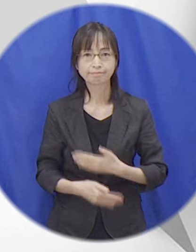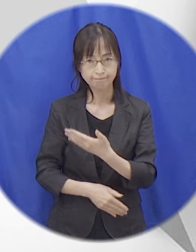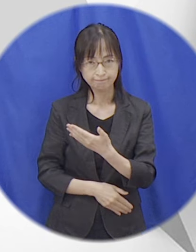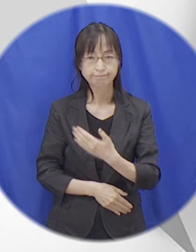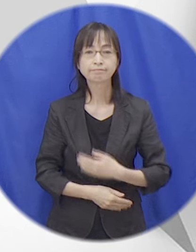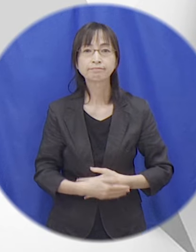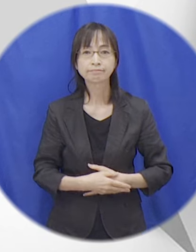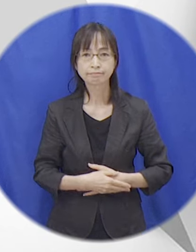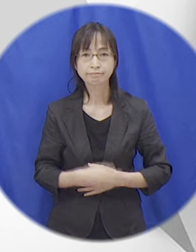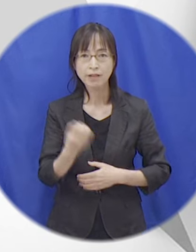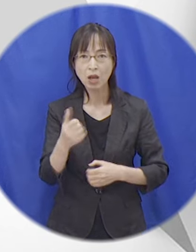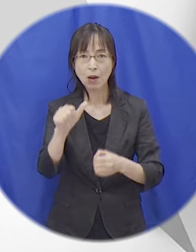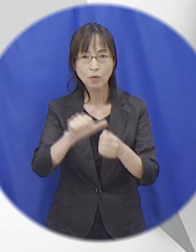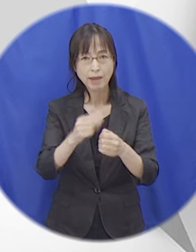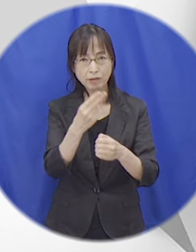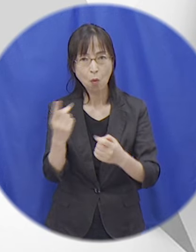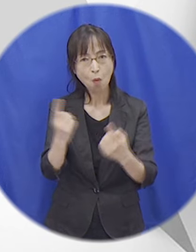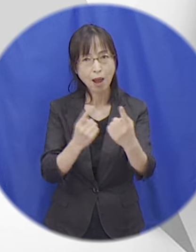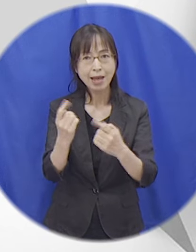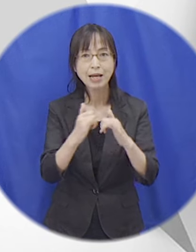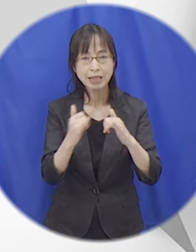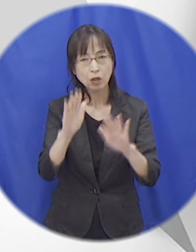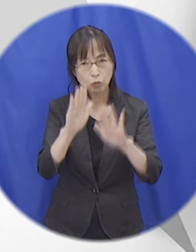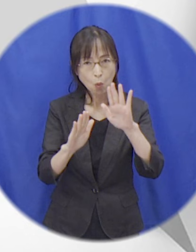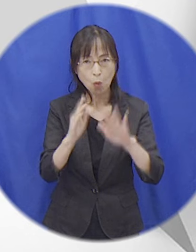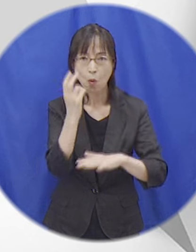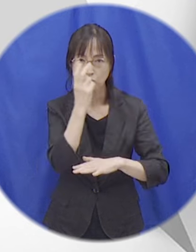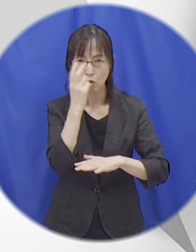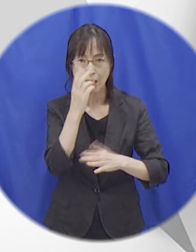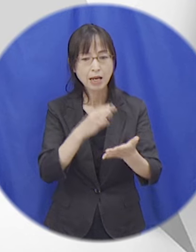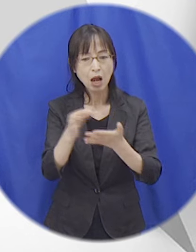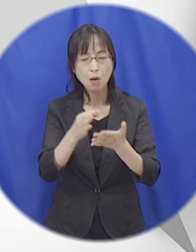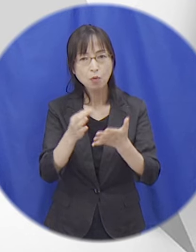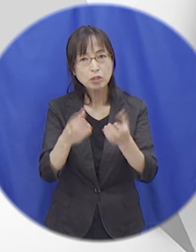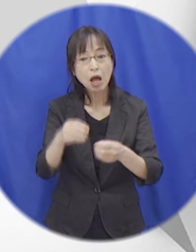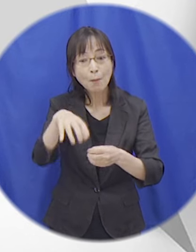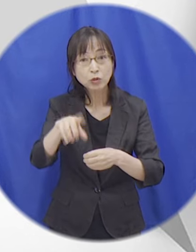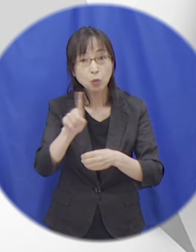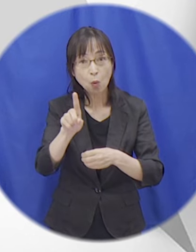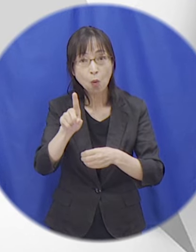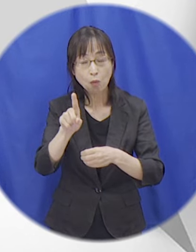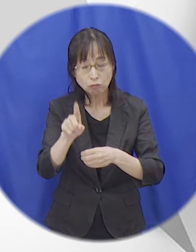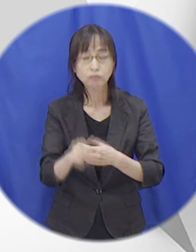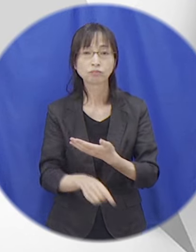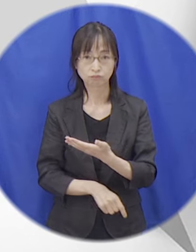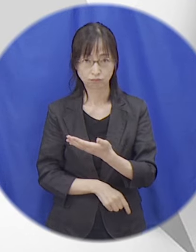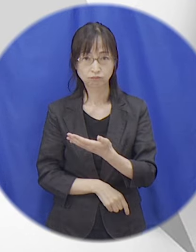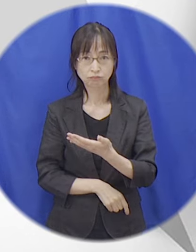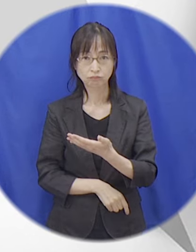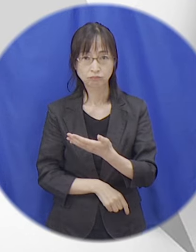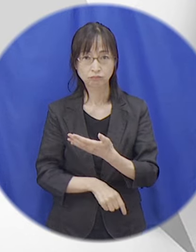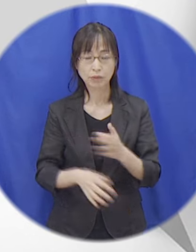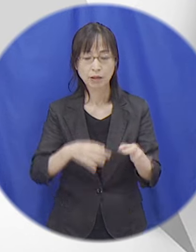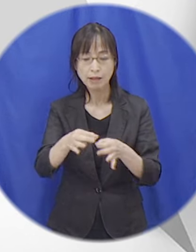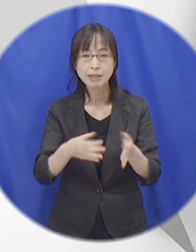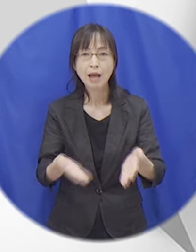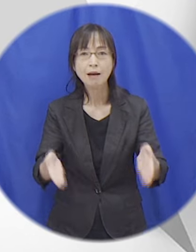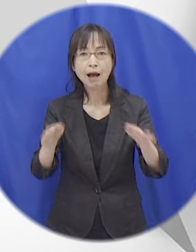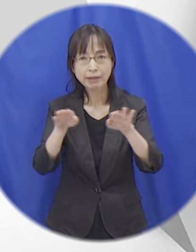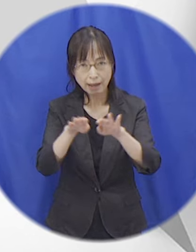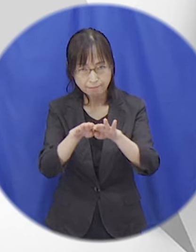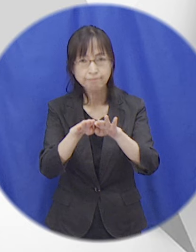はい、 こちら令和5年度の来街者動向調査、買い物した場所はどこですかというグラフになるんですけども、百貨店、デ